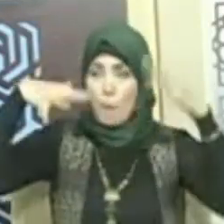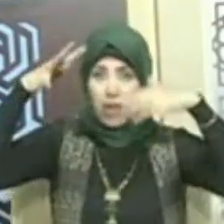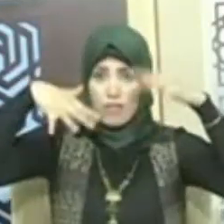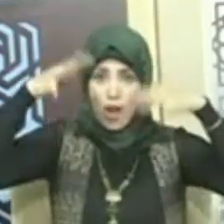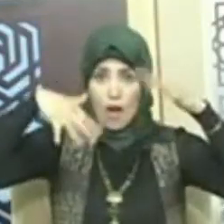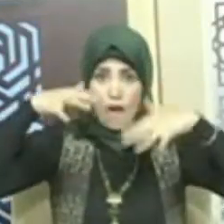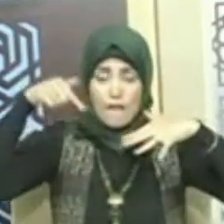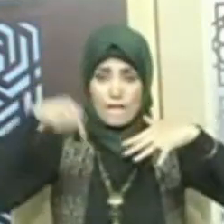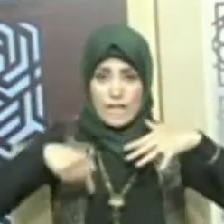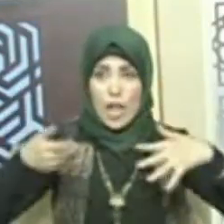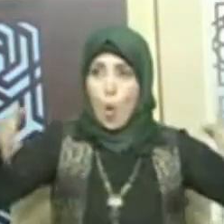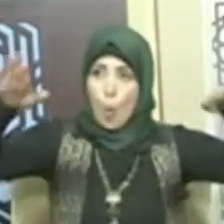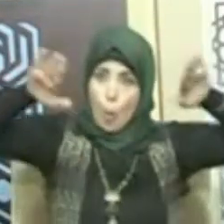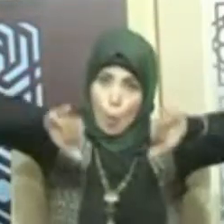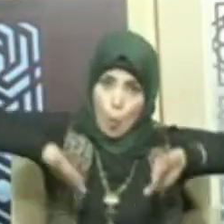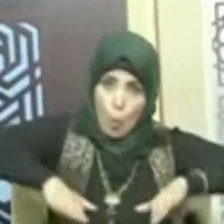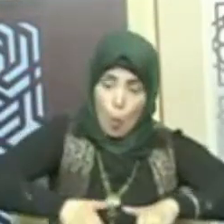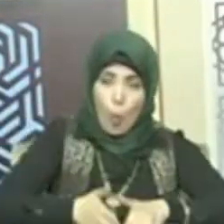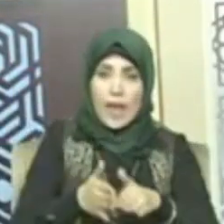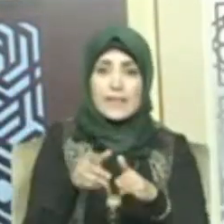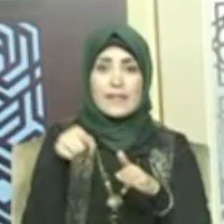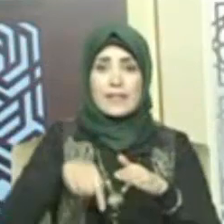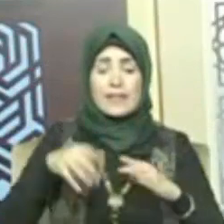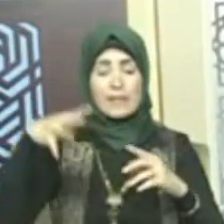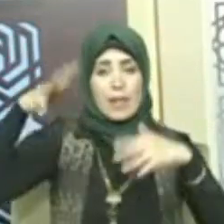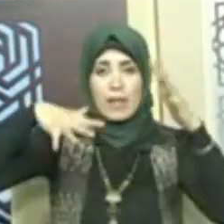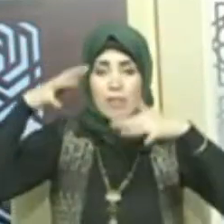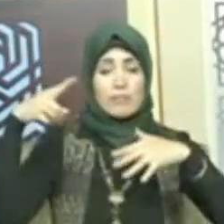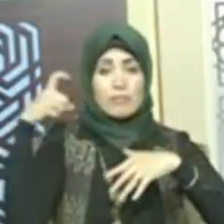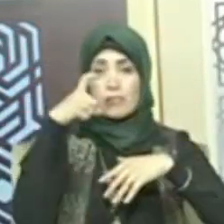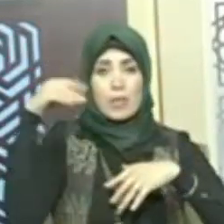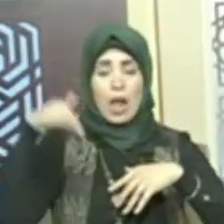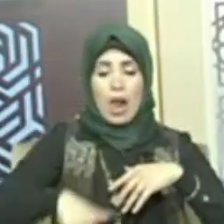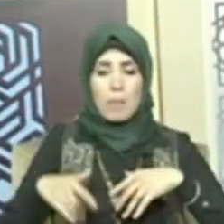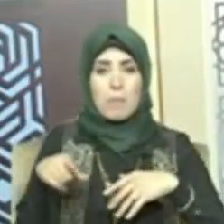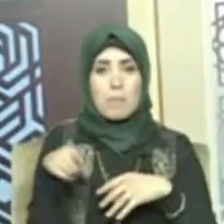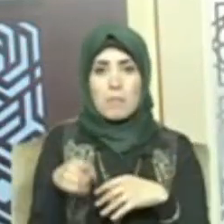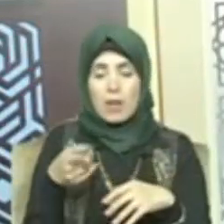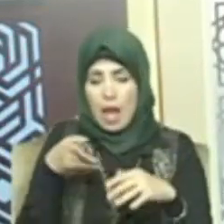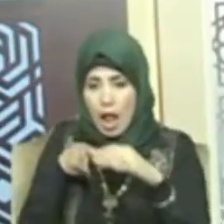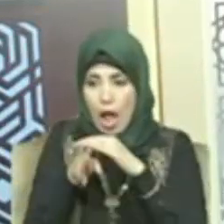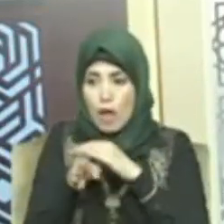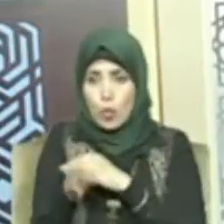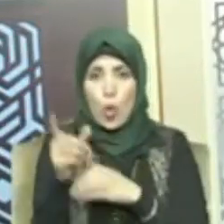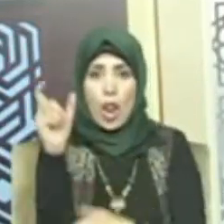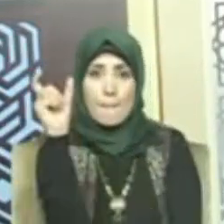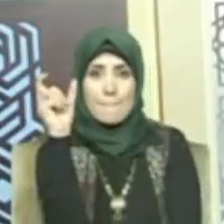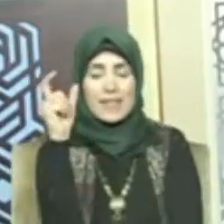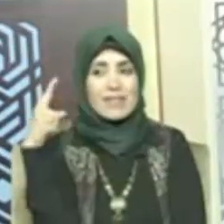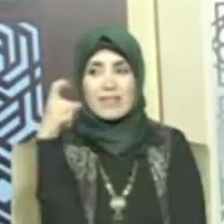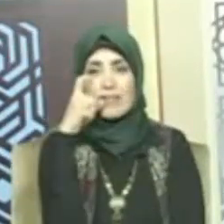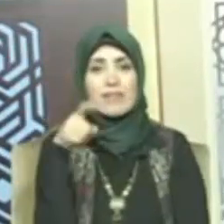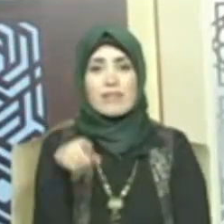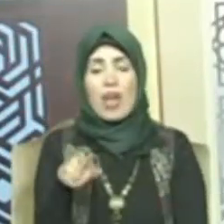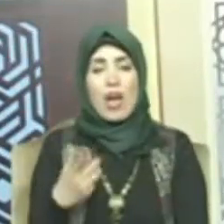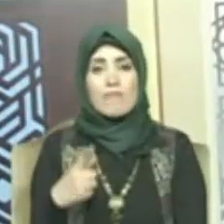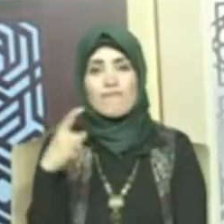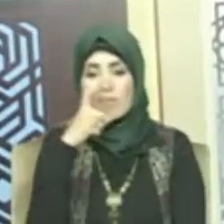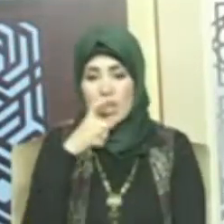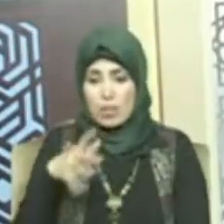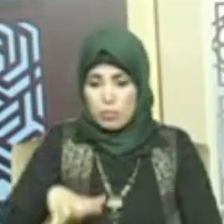سال الوادي، فشق علي أن أعبر الوادي إلى مسجدهم. فقلت: يا رسول